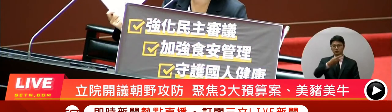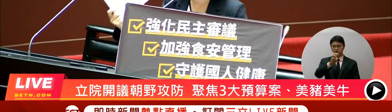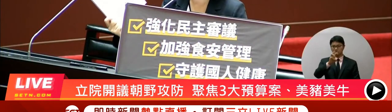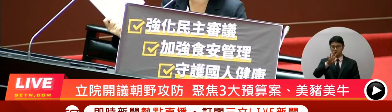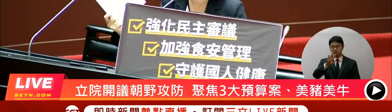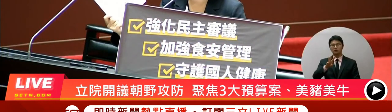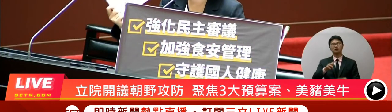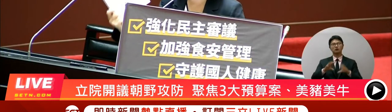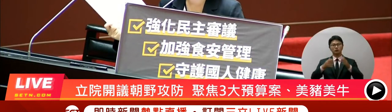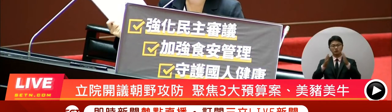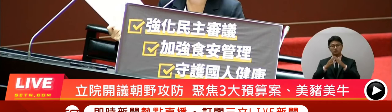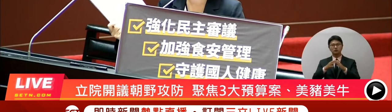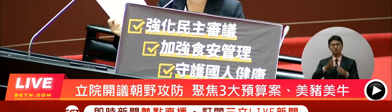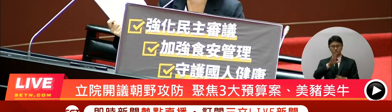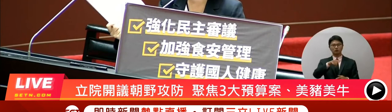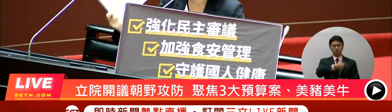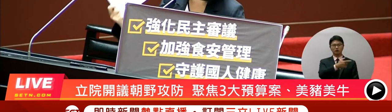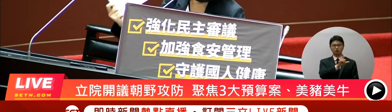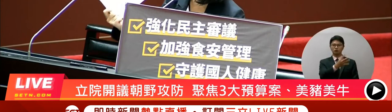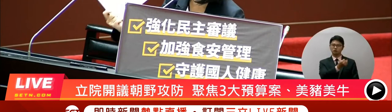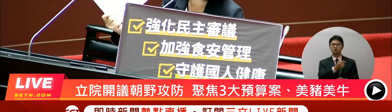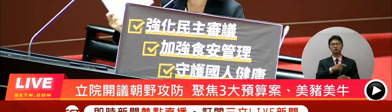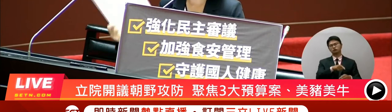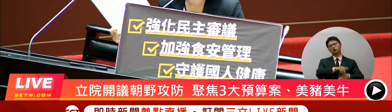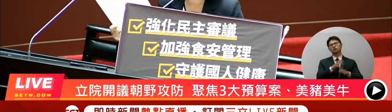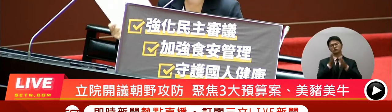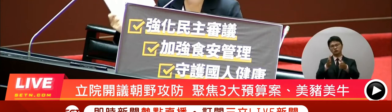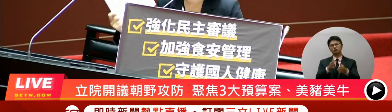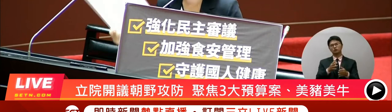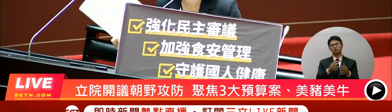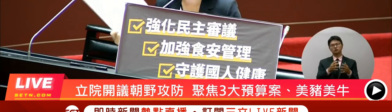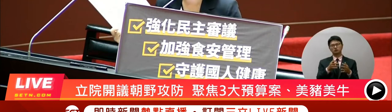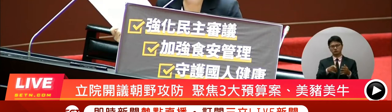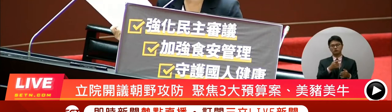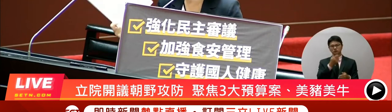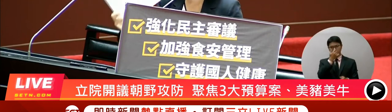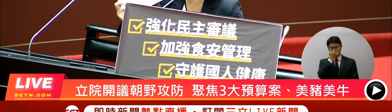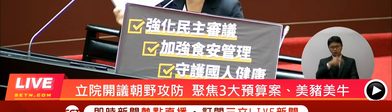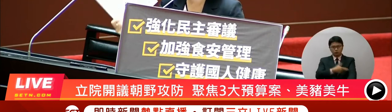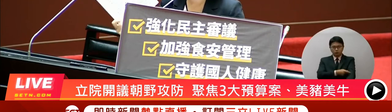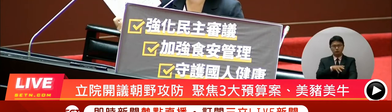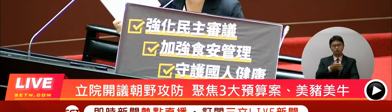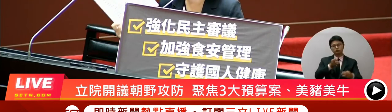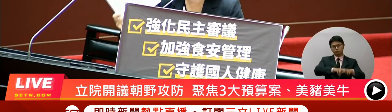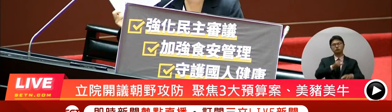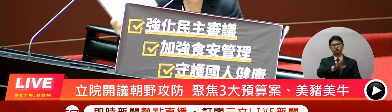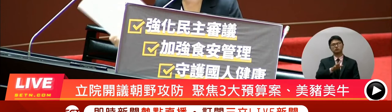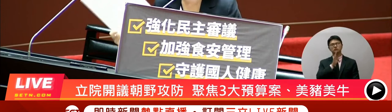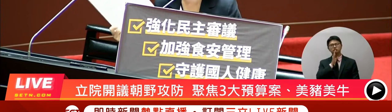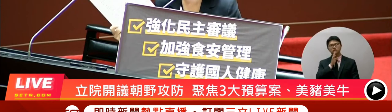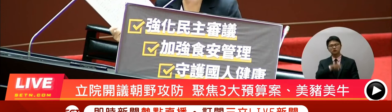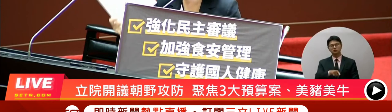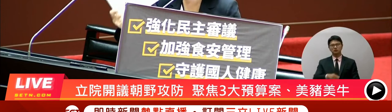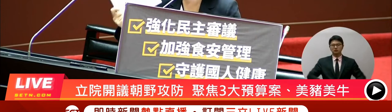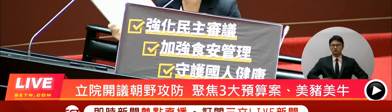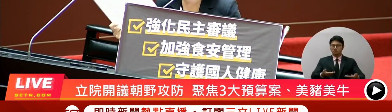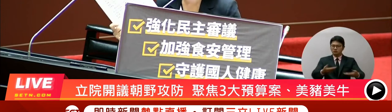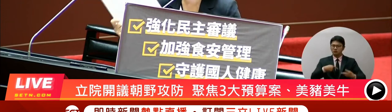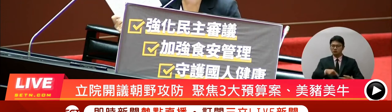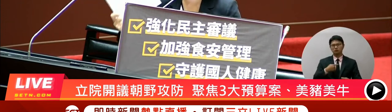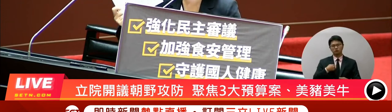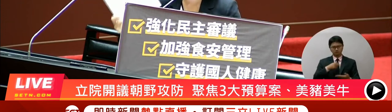有160个国家是禁止使用的，所以我们不知道这个100多个国家数据是来自哪里。那这么仓促的时间内提供我们这个报告，我们根本没